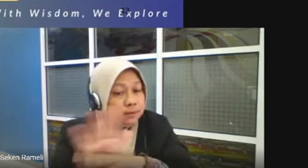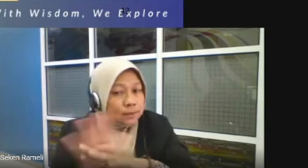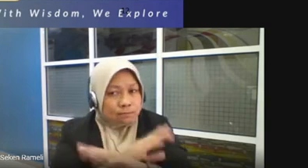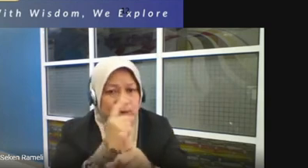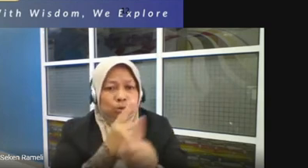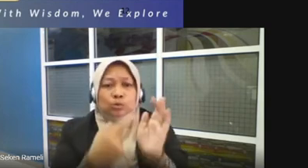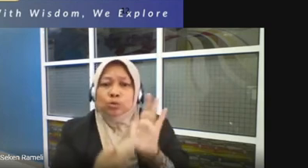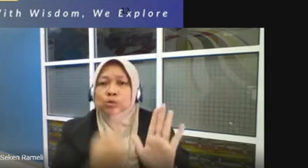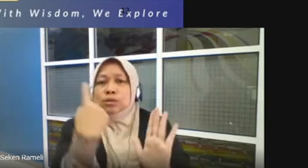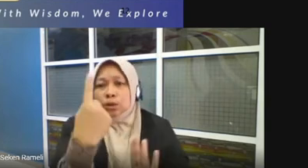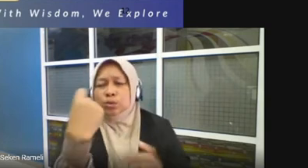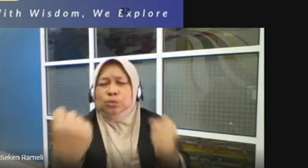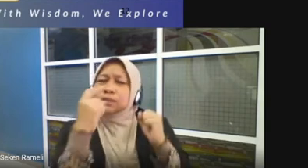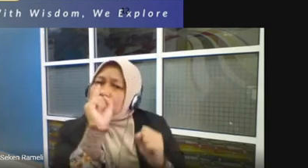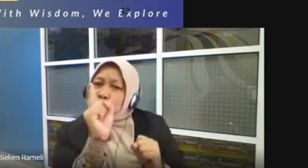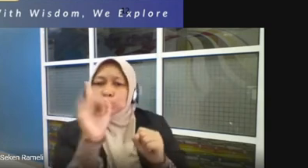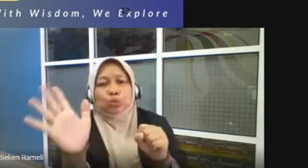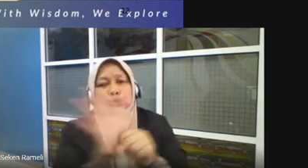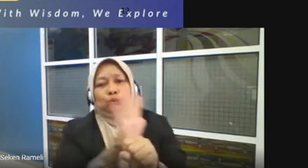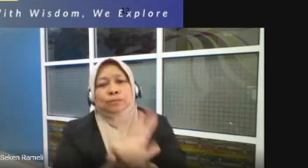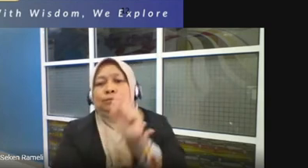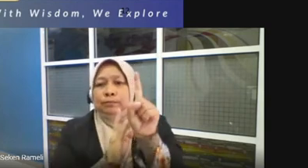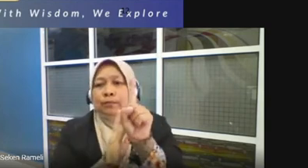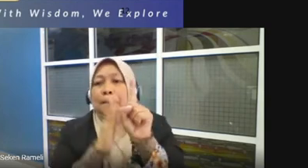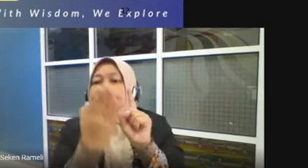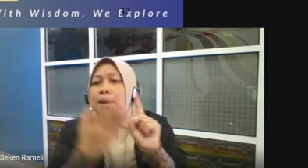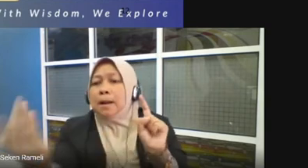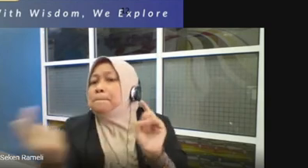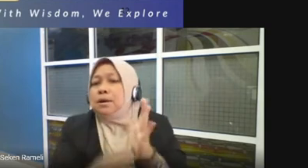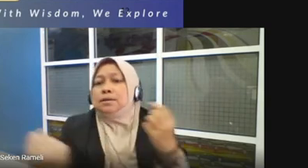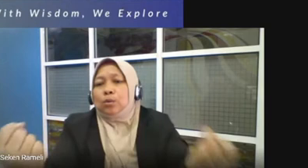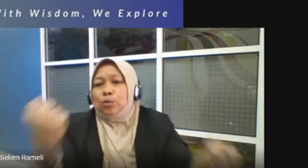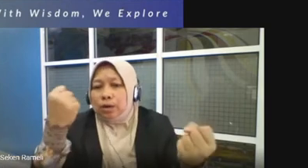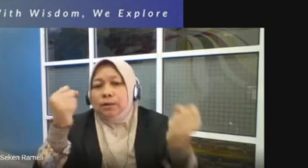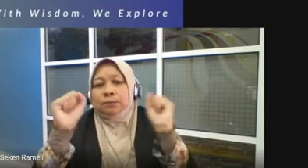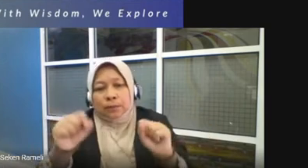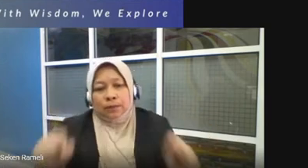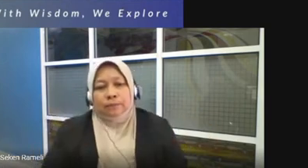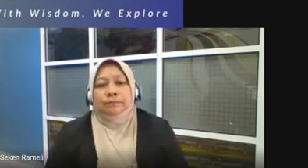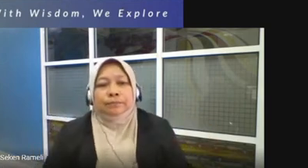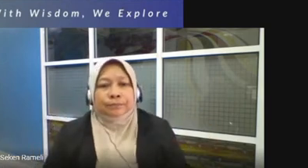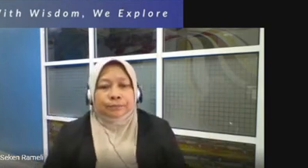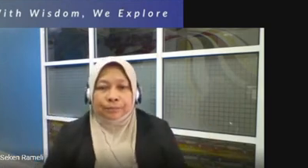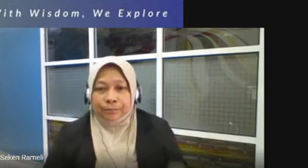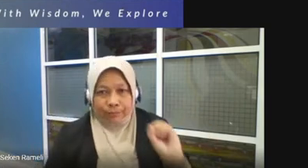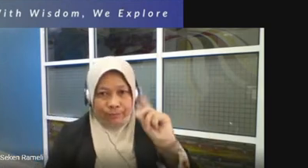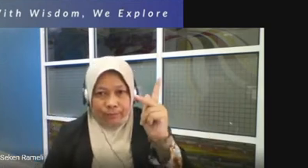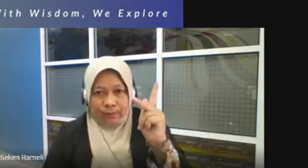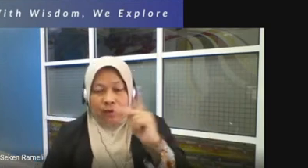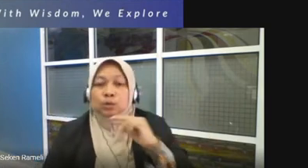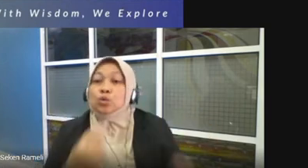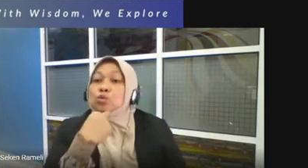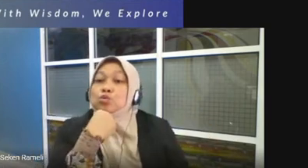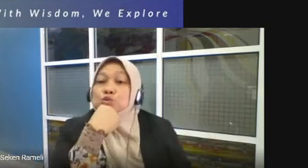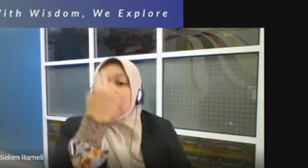tonjolkan satu saja kekuatan produk yang tuan-tuan dan puan-puan ada. Okay, so ini nada